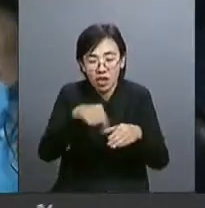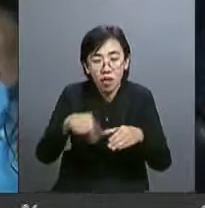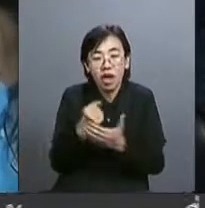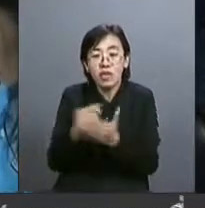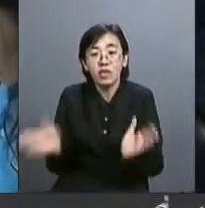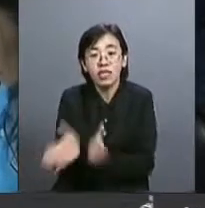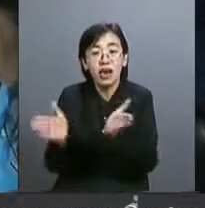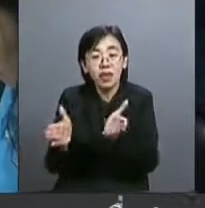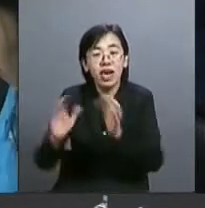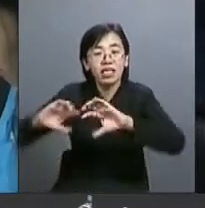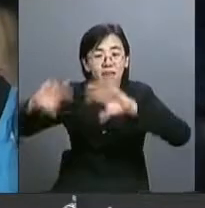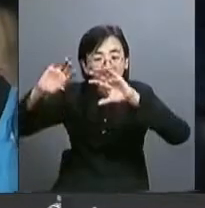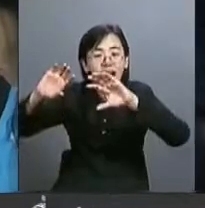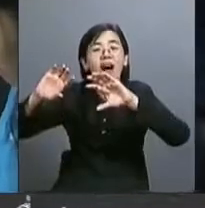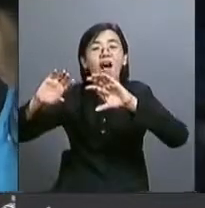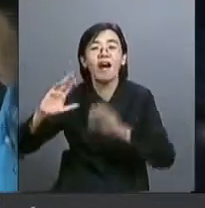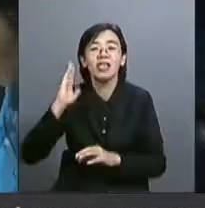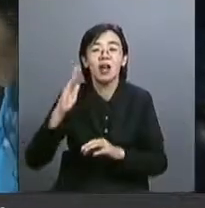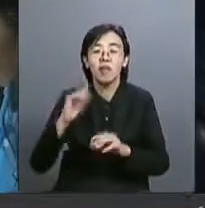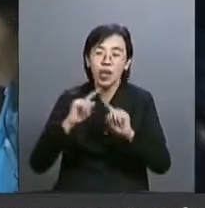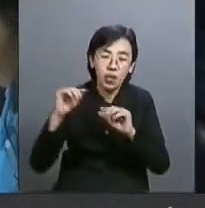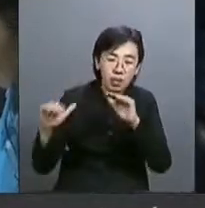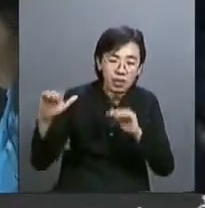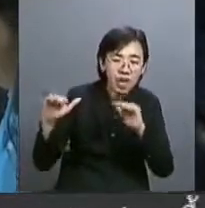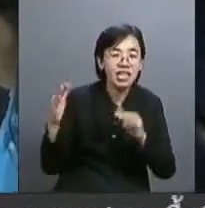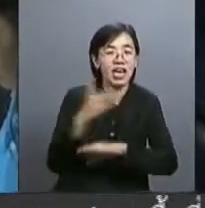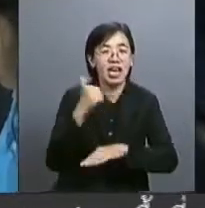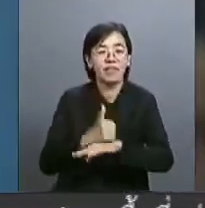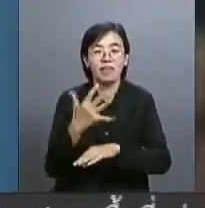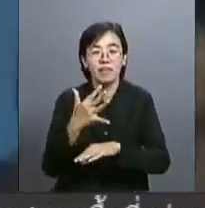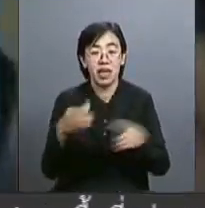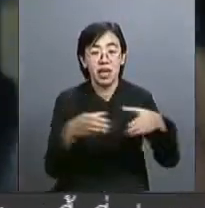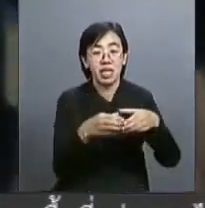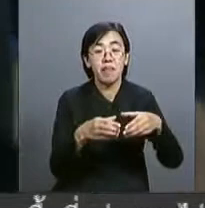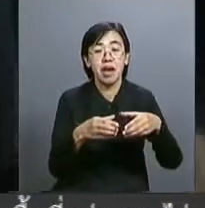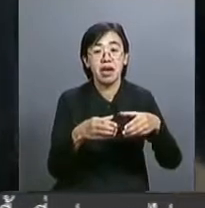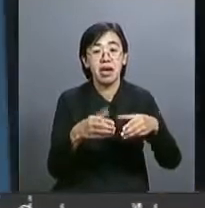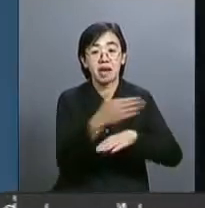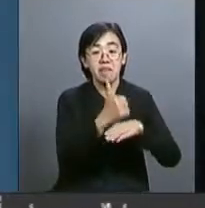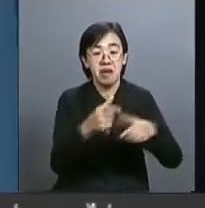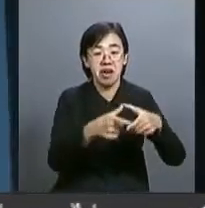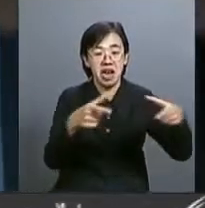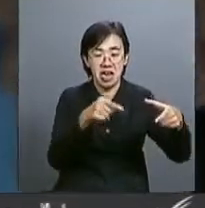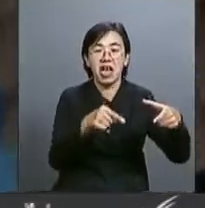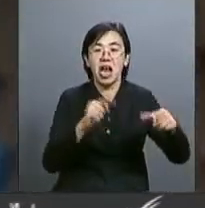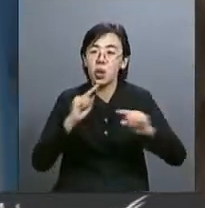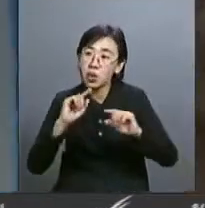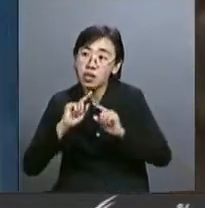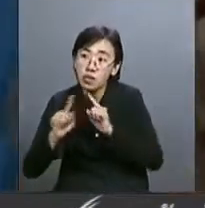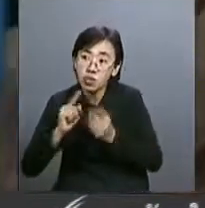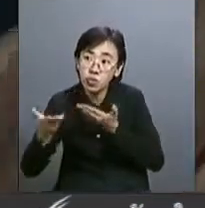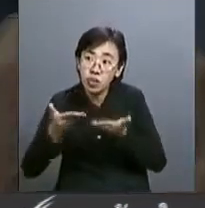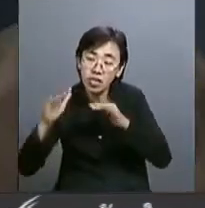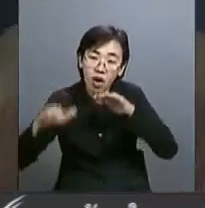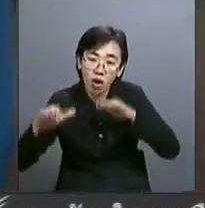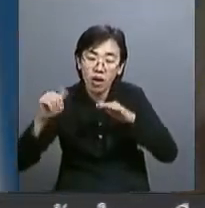อนนี้ย่อมไม่มีสิทธิ์ในอำนาจการต่อรองเกมทางการเมืองเหมือนกับพรรคการเมืองขนาดใหญ่ได้จึงเป็นเหตุผลให้รัฐบาลคส